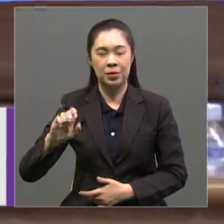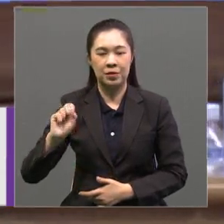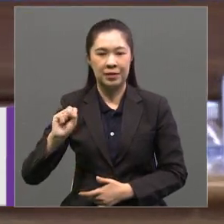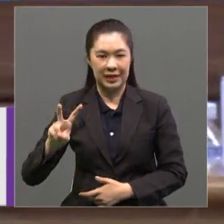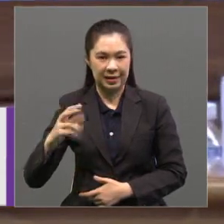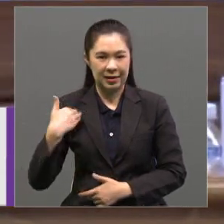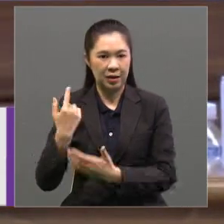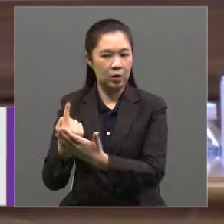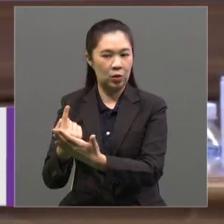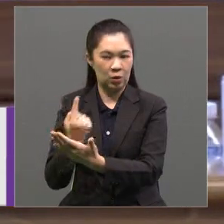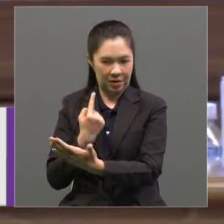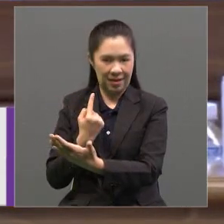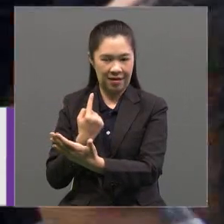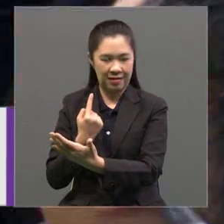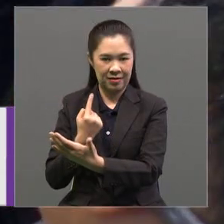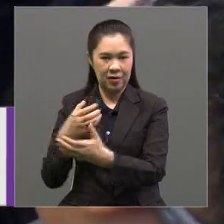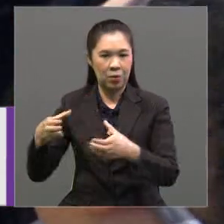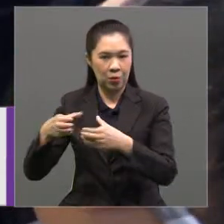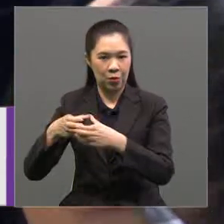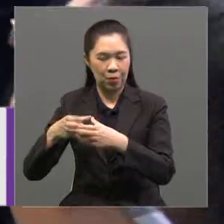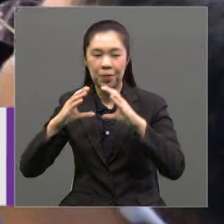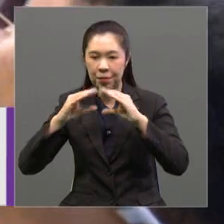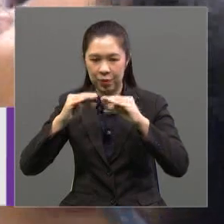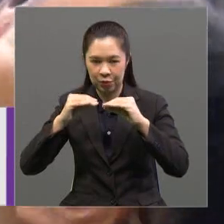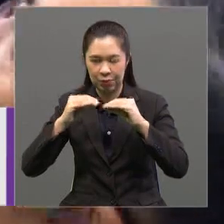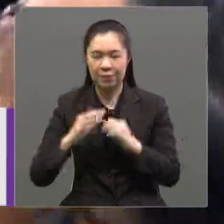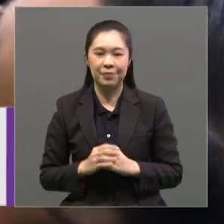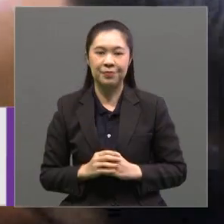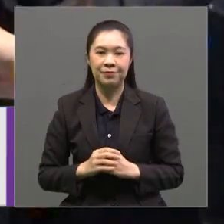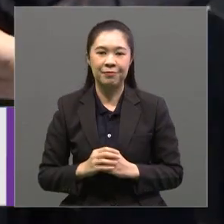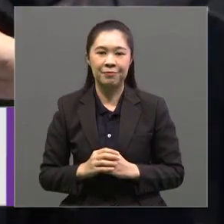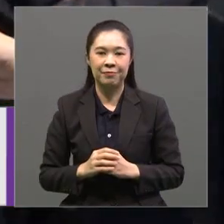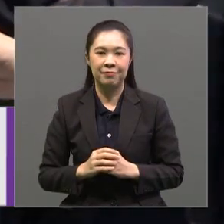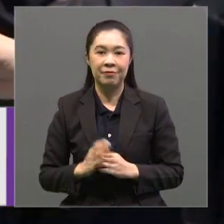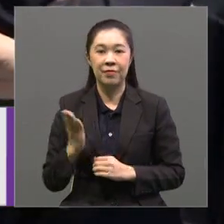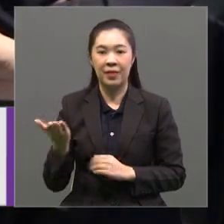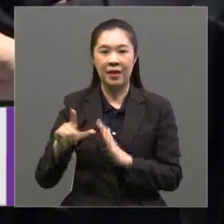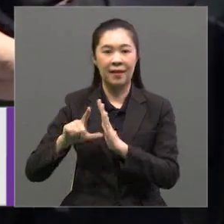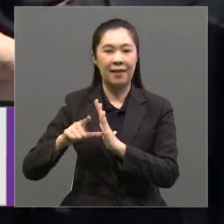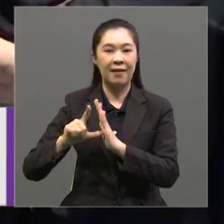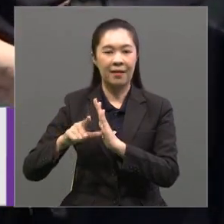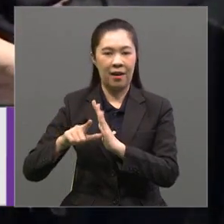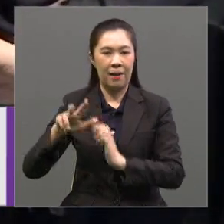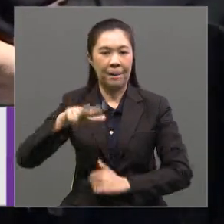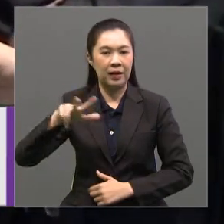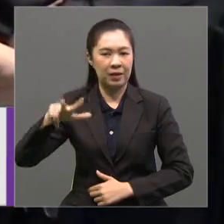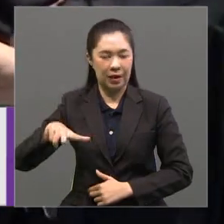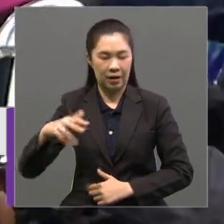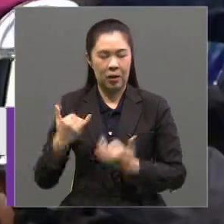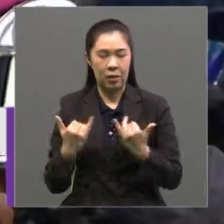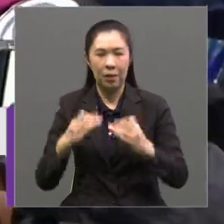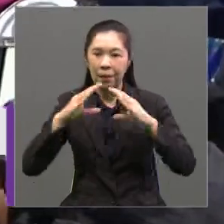ยและตัวแทนจากพรรคพลังสังคมใหม่ร่วมประชุมครับโดยนายประเสริฐจันทระลวงทองเลขาธิการพรรคเพื่อไทยบอกครับว่าการ